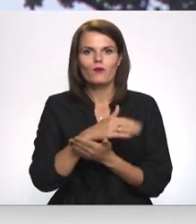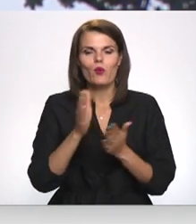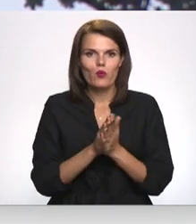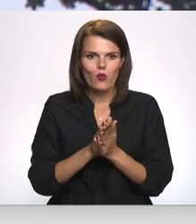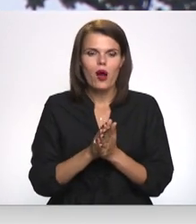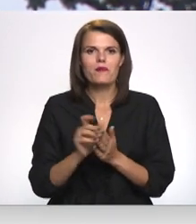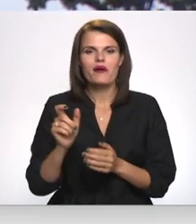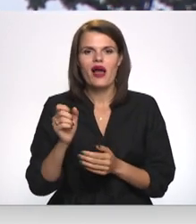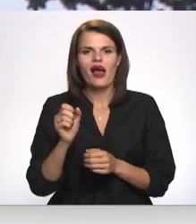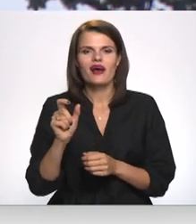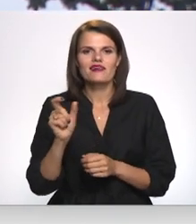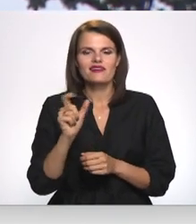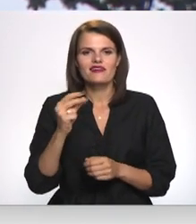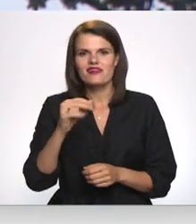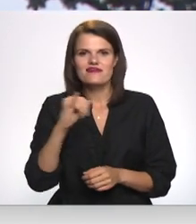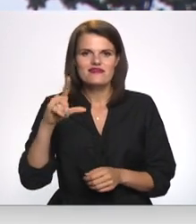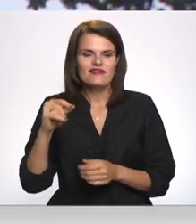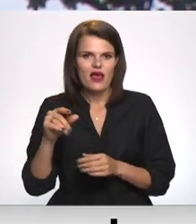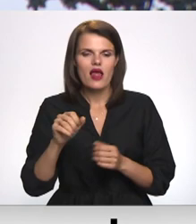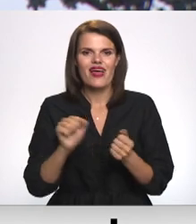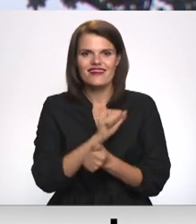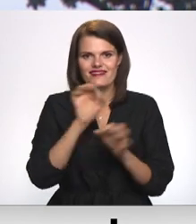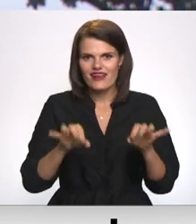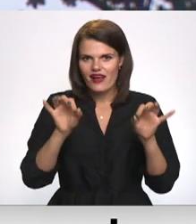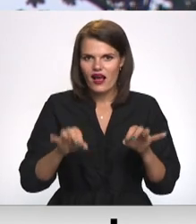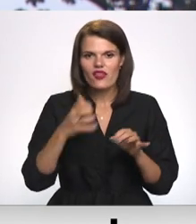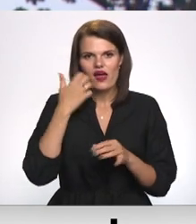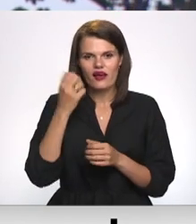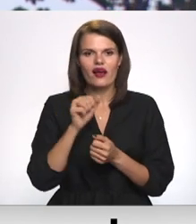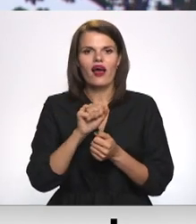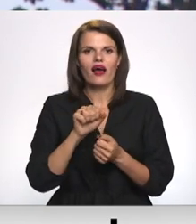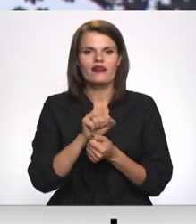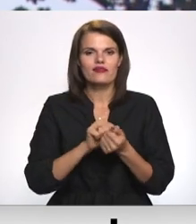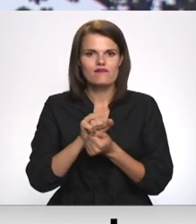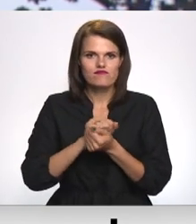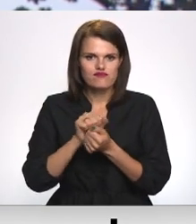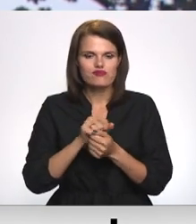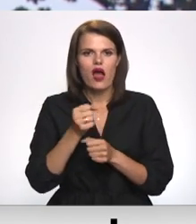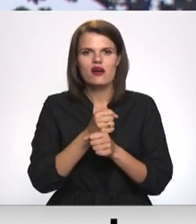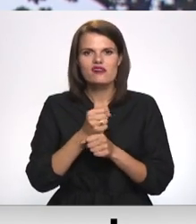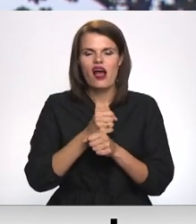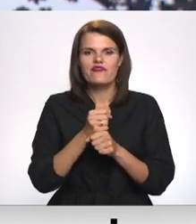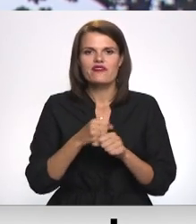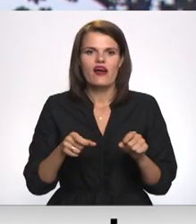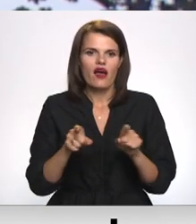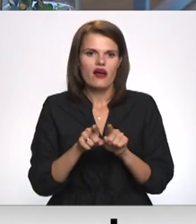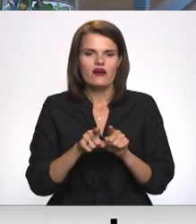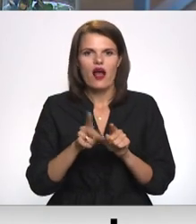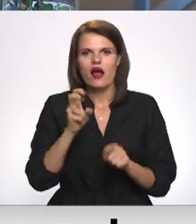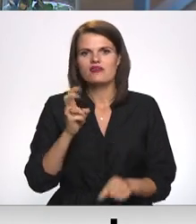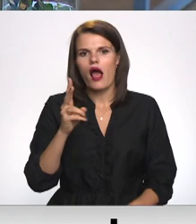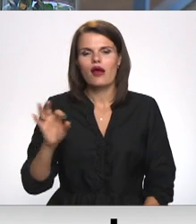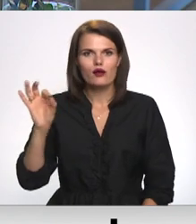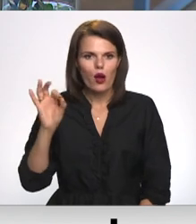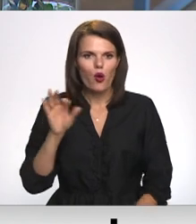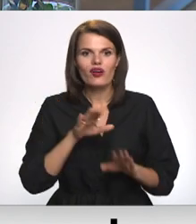salasa zīles un šos te cigoriņus izkaltē, un kad sagrauzdē, nu, viņam tā kafija ir tāda, kā faktiski kakao.